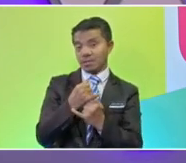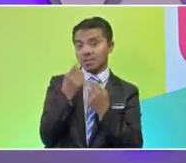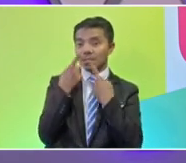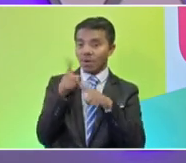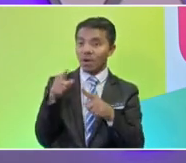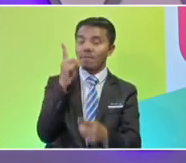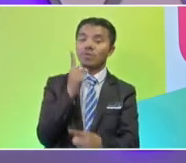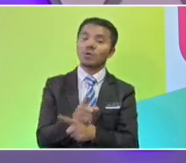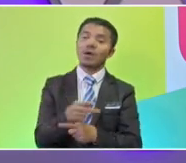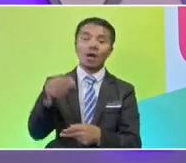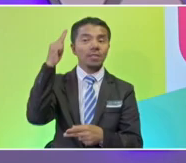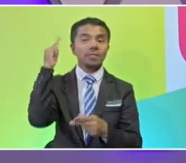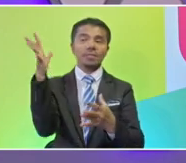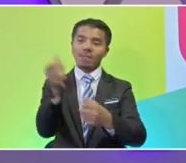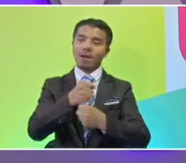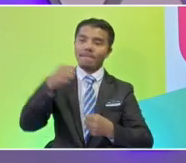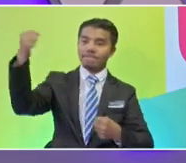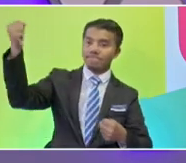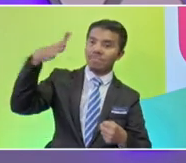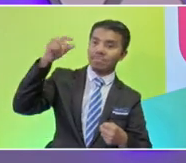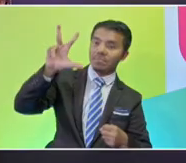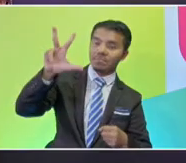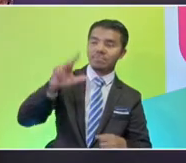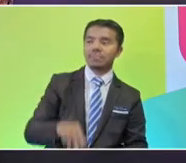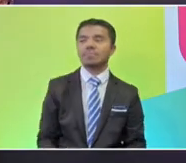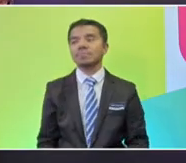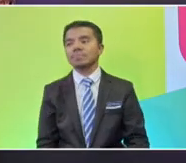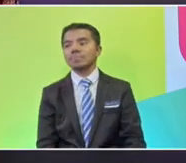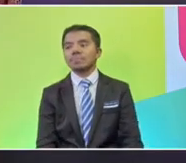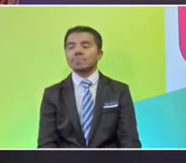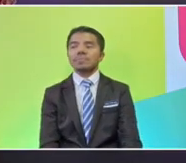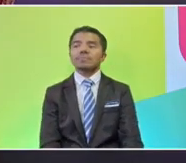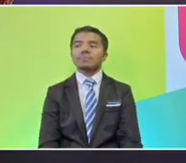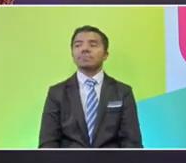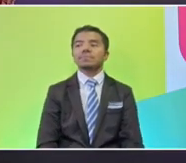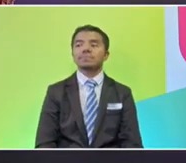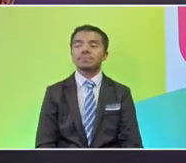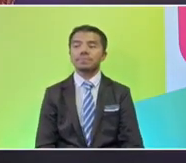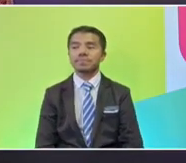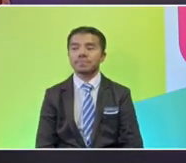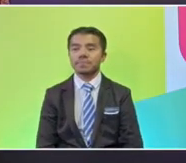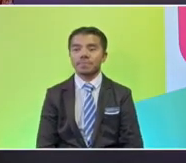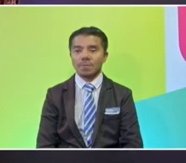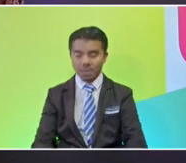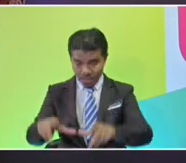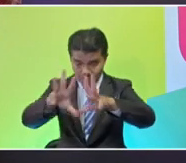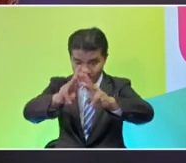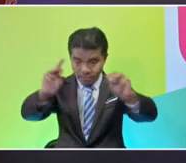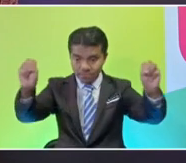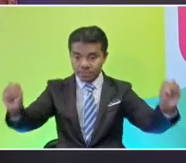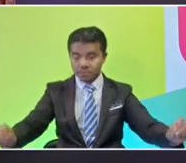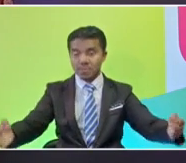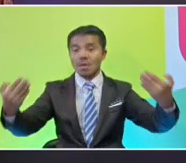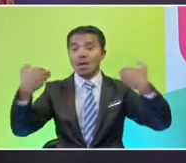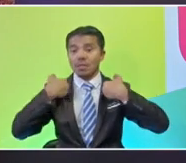coba honey selesaikan Charta ini lengkap bukan Charta ini kalau tengok di atas meja Hanif cek gudang selera kan